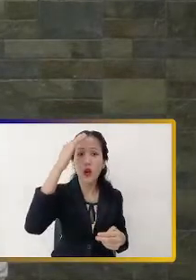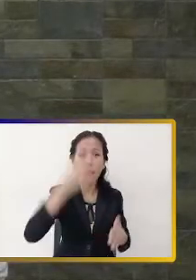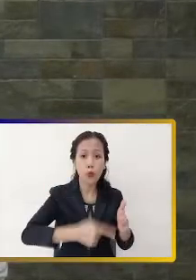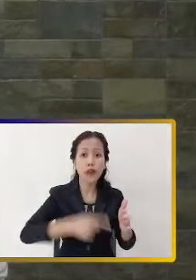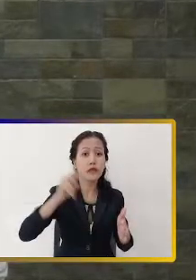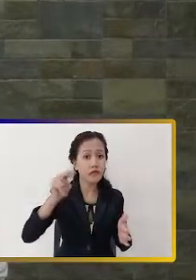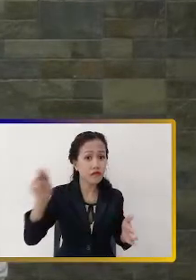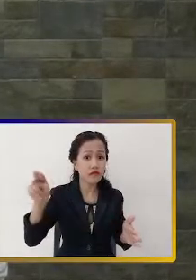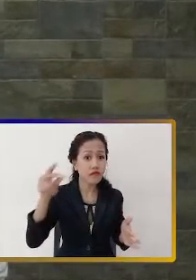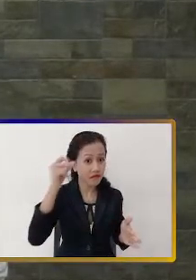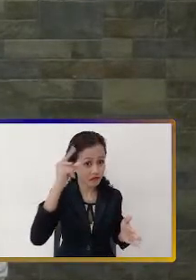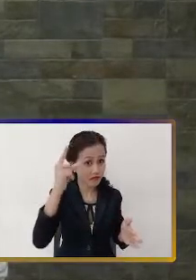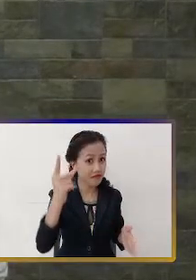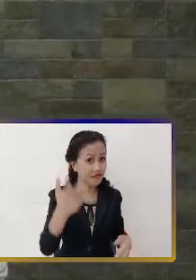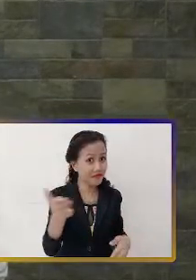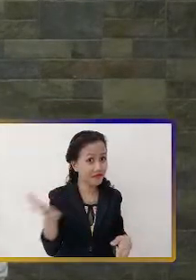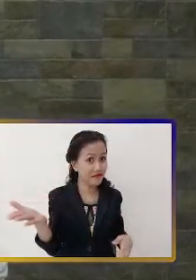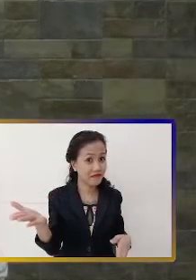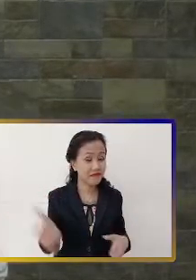Did you get that?